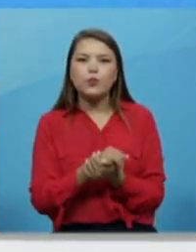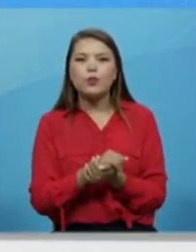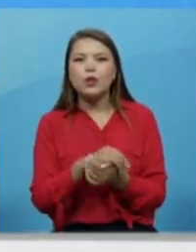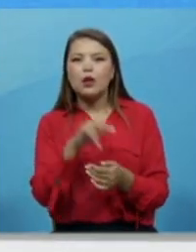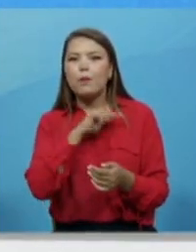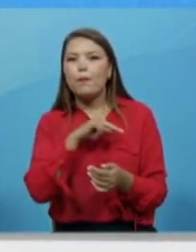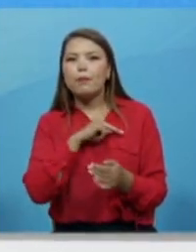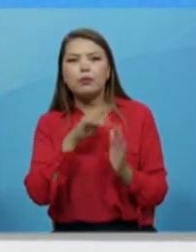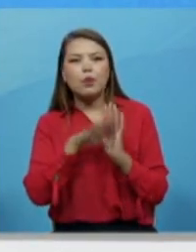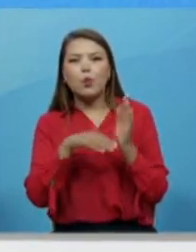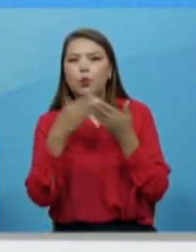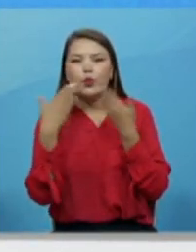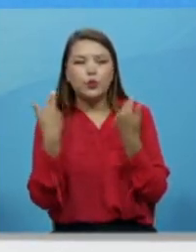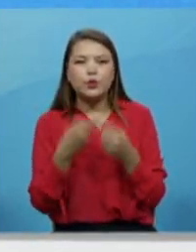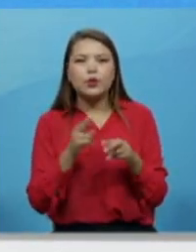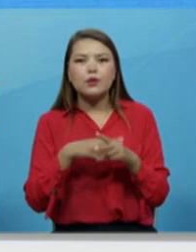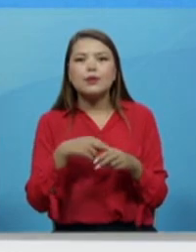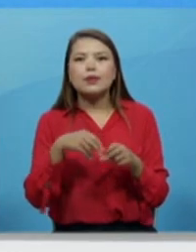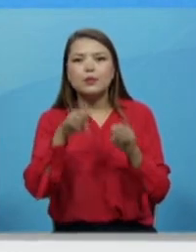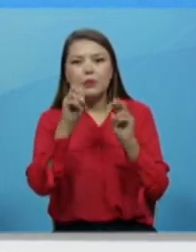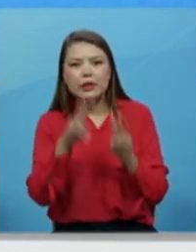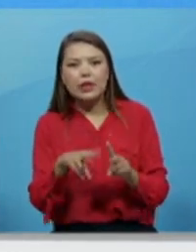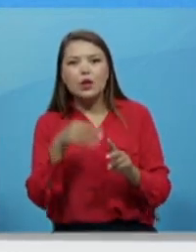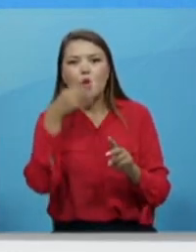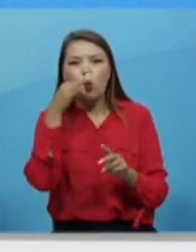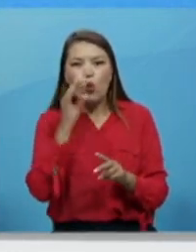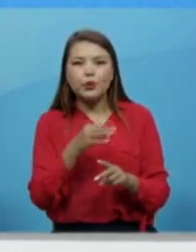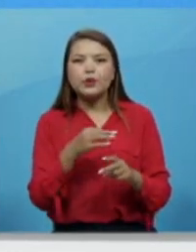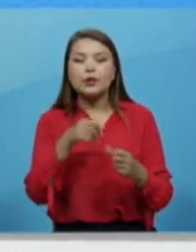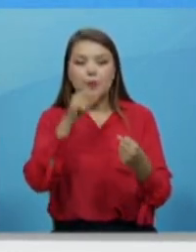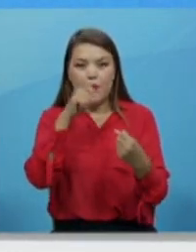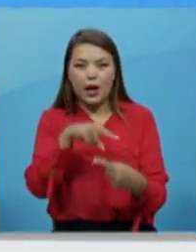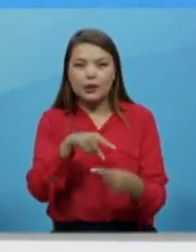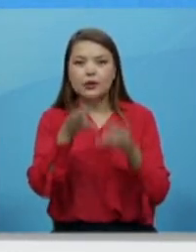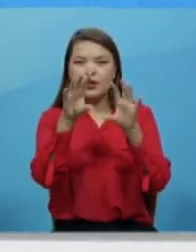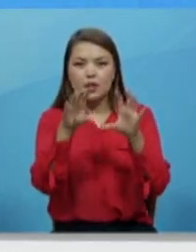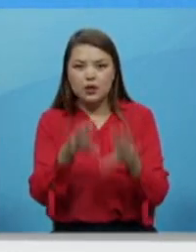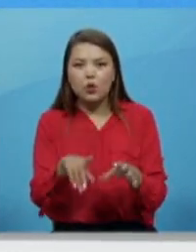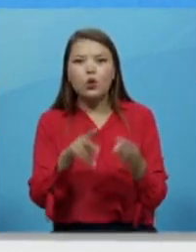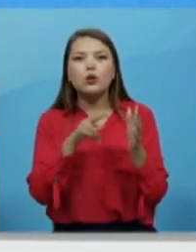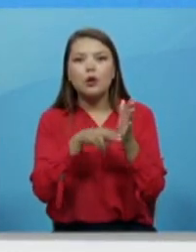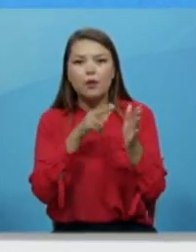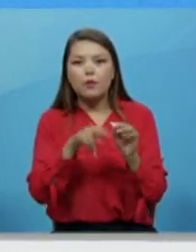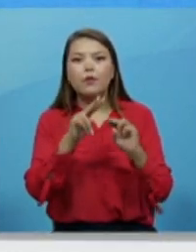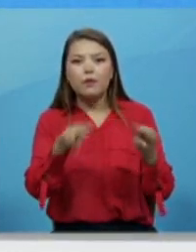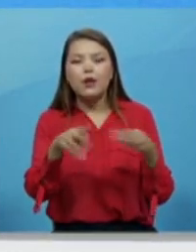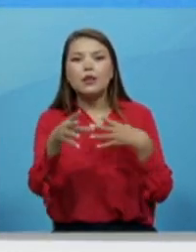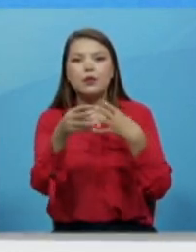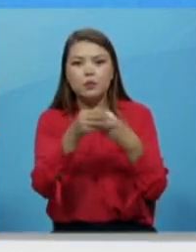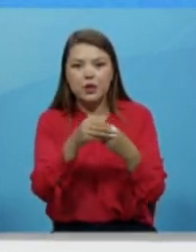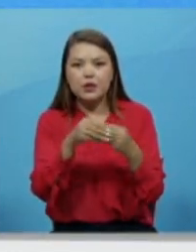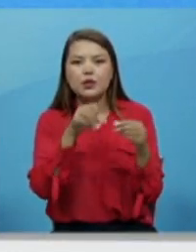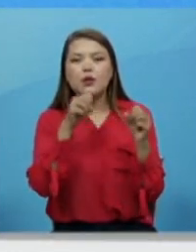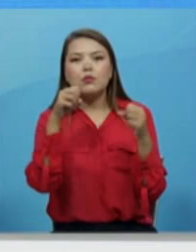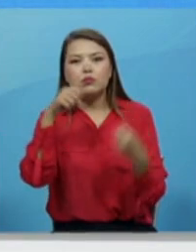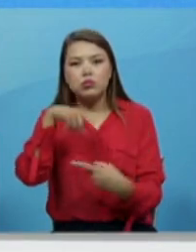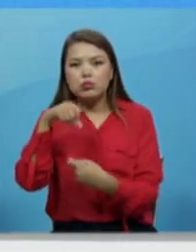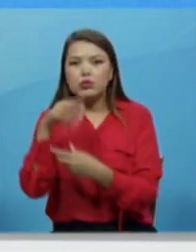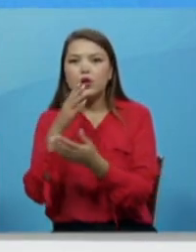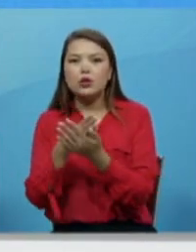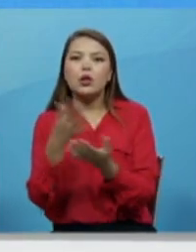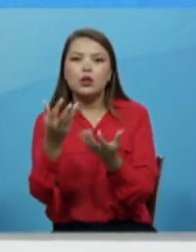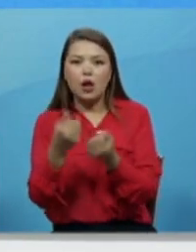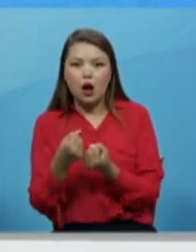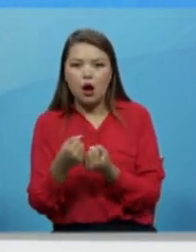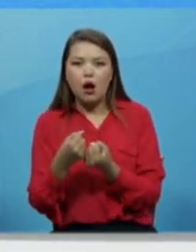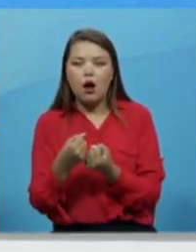азаматтардың біліктілігі, білімі, тәжірибесі сол жерге жұмыс жасауға қанағаттандыратын болса, сәйкес келетін болса, онда